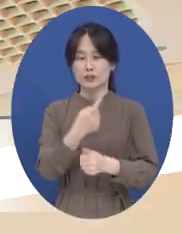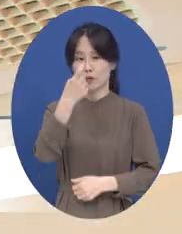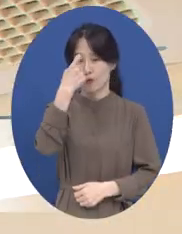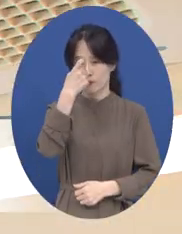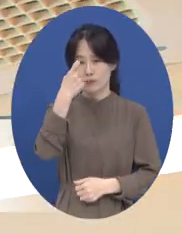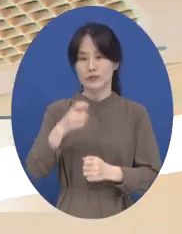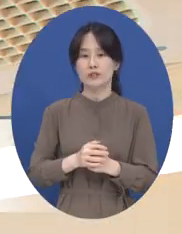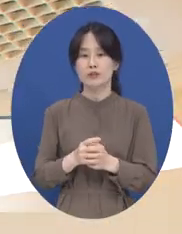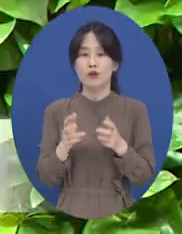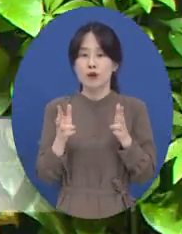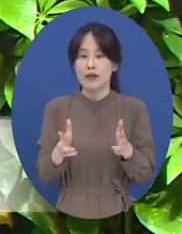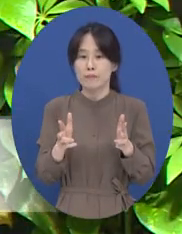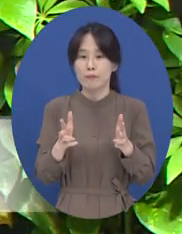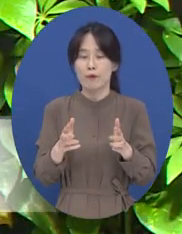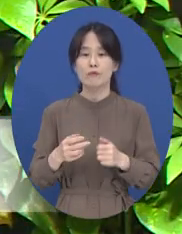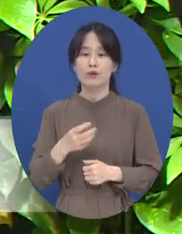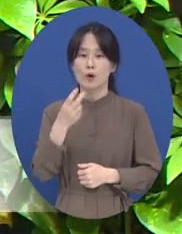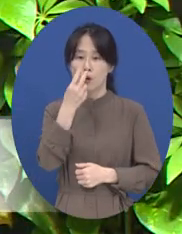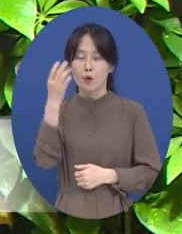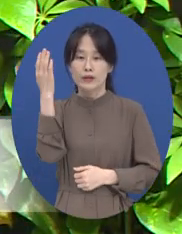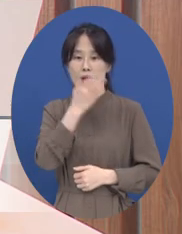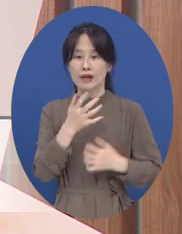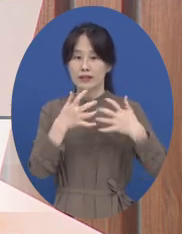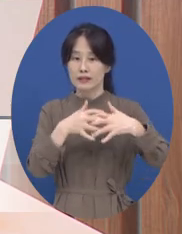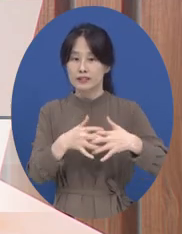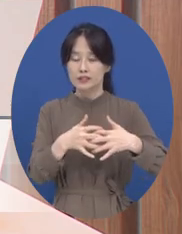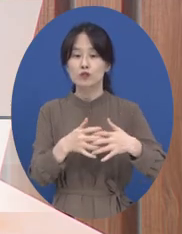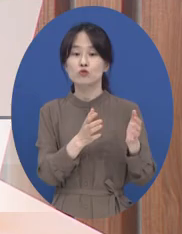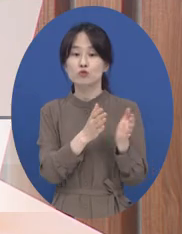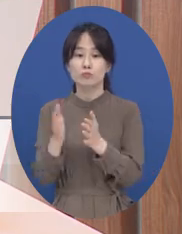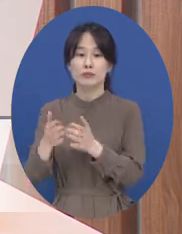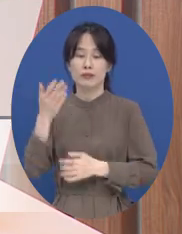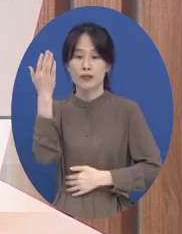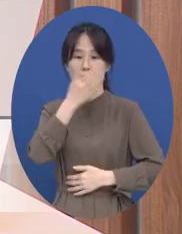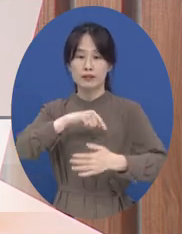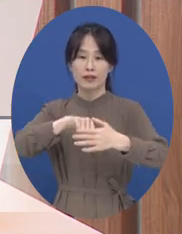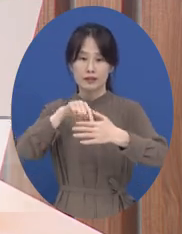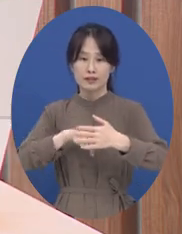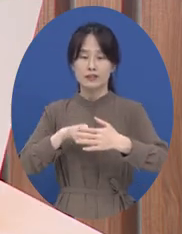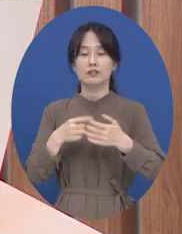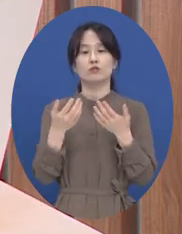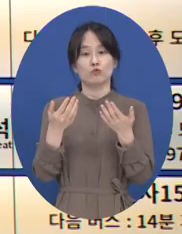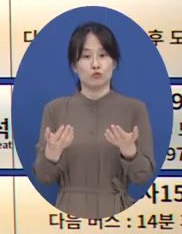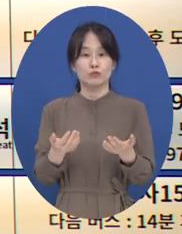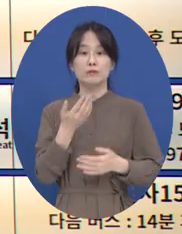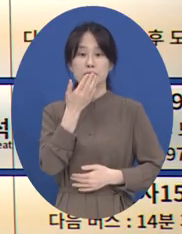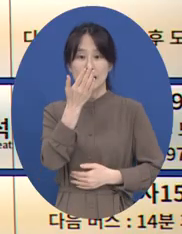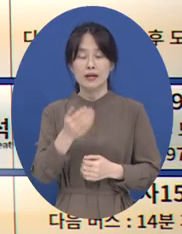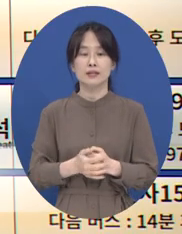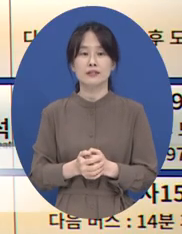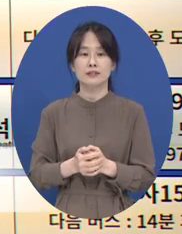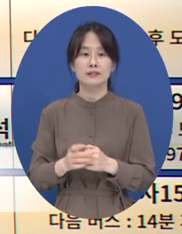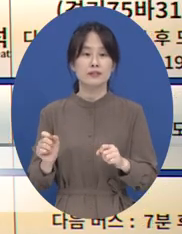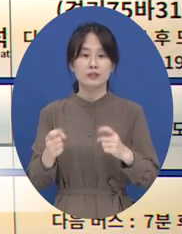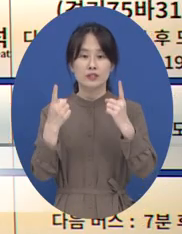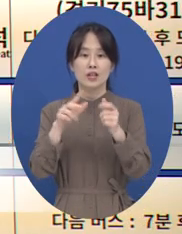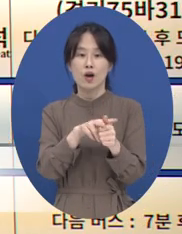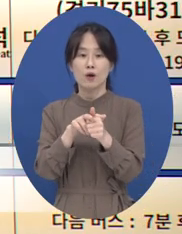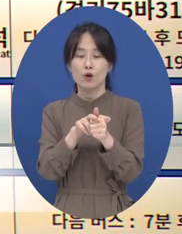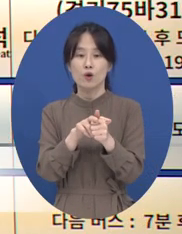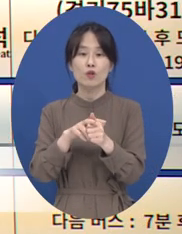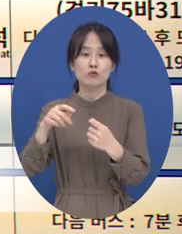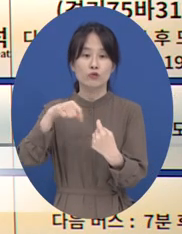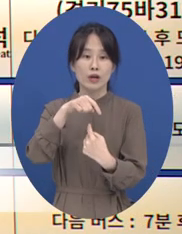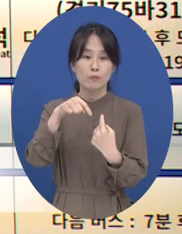난방시설 그리고 공기청정 시설을 갖춘 쾌적한 실내에서 휴식을 취할 수 있고 실시간 버스에 운행 정보와